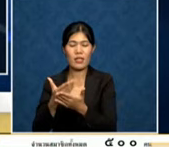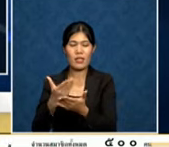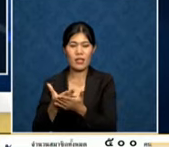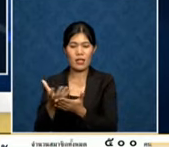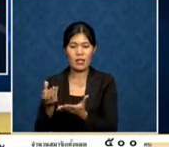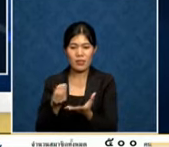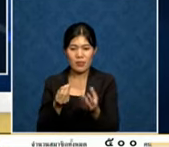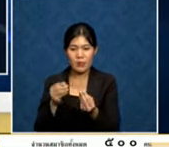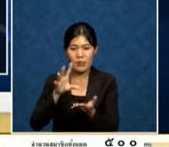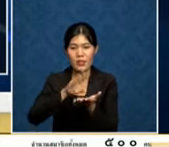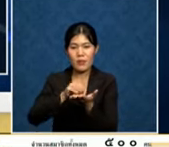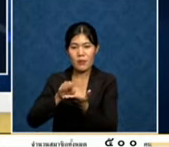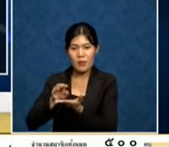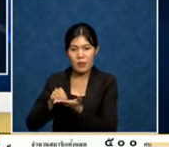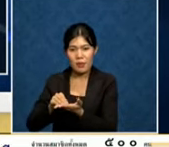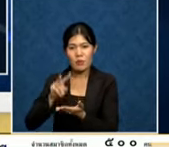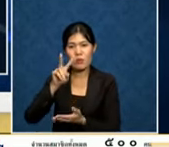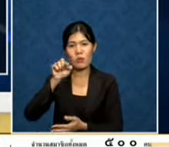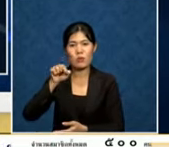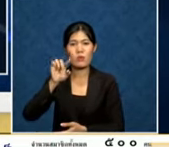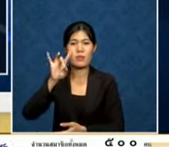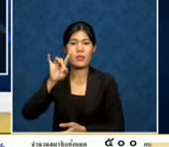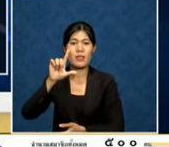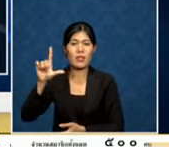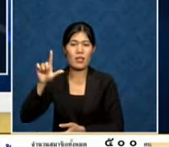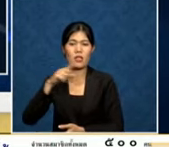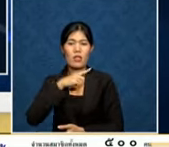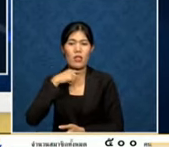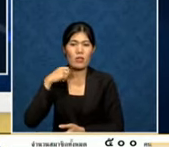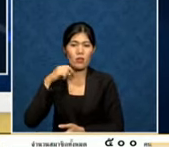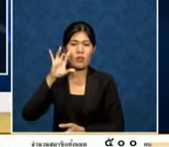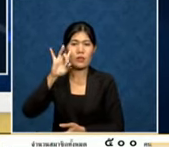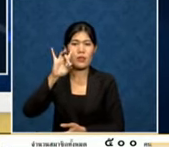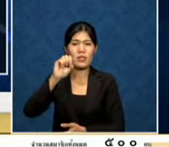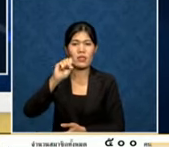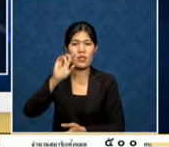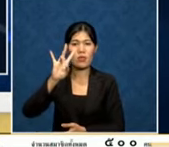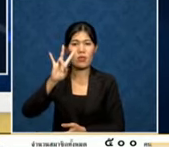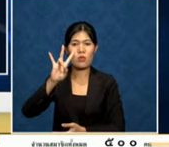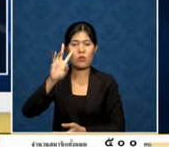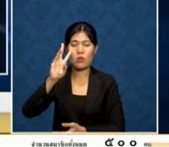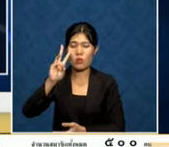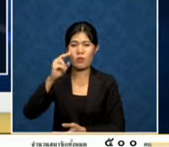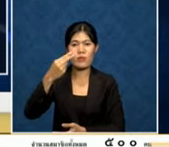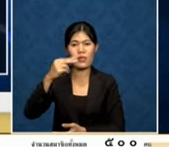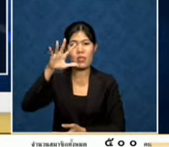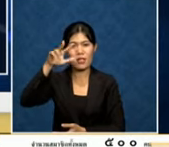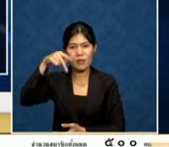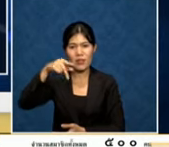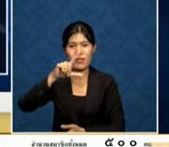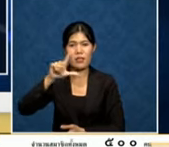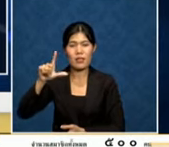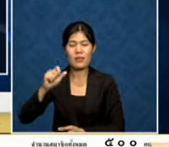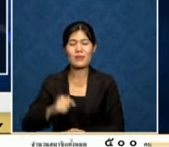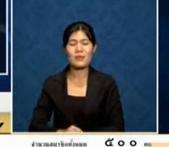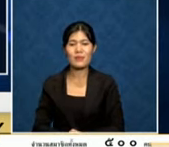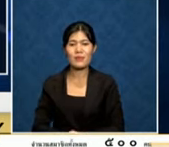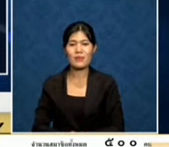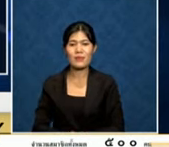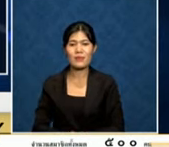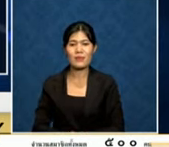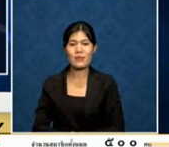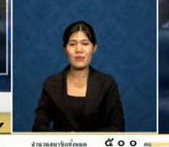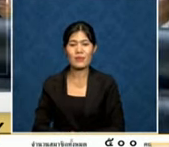2.8ล้านซึ่งขาดดุล 865พันล้านสิ่งที่ท่านคิด